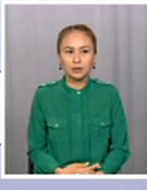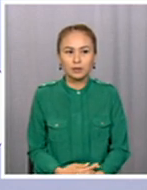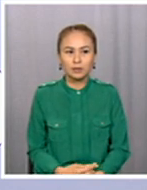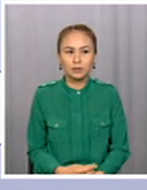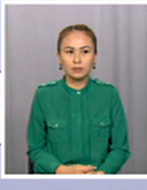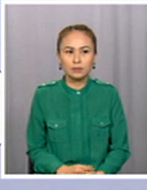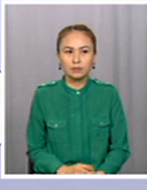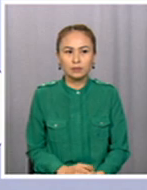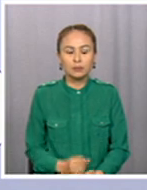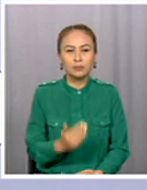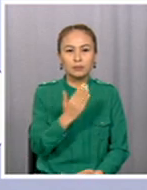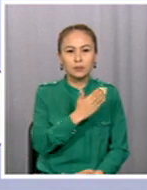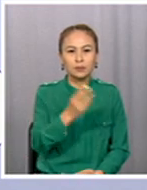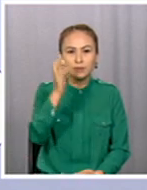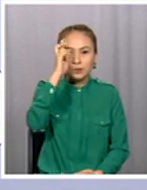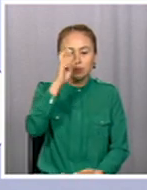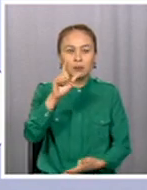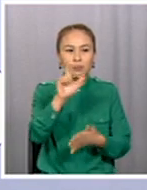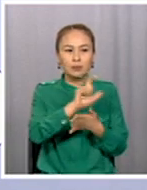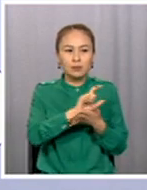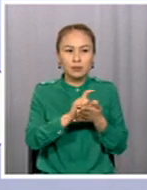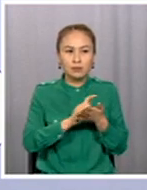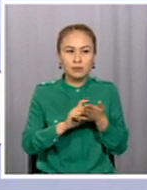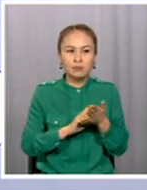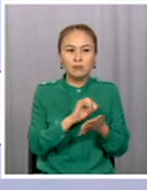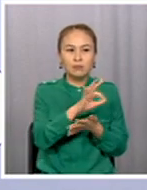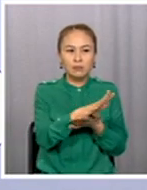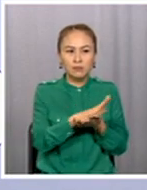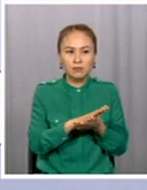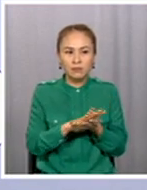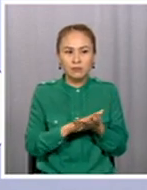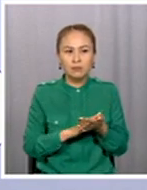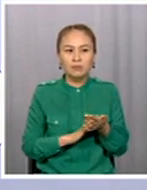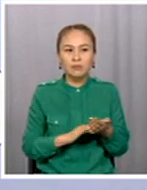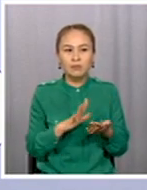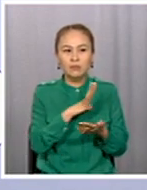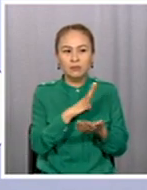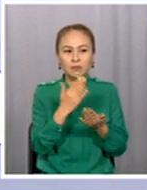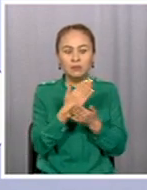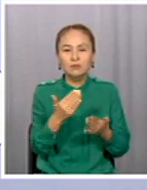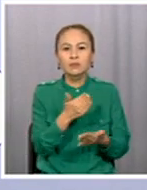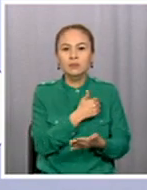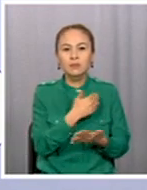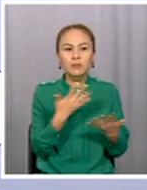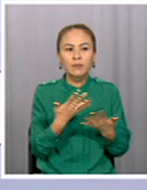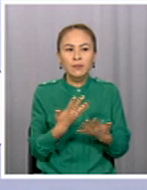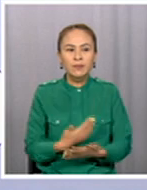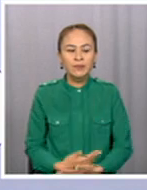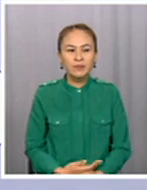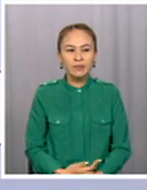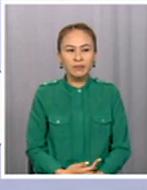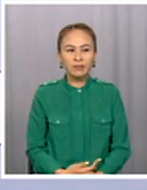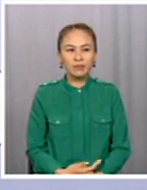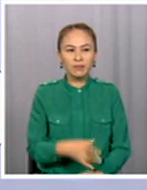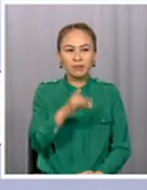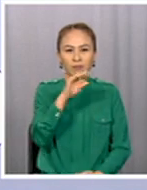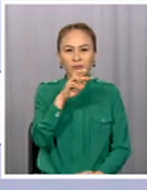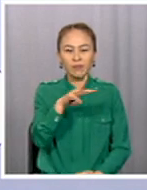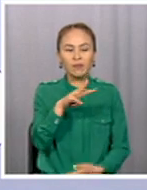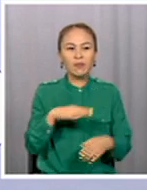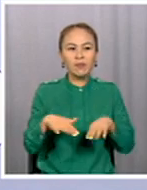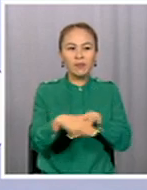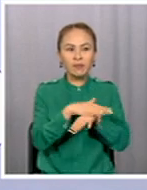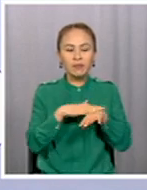Ол мемлекетте реформаны ары қарай жалғастырды. Ол қалай? Рим империясының